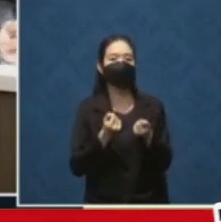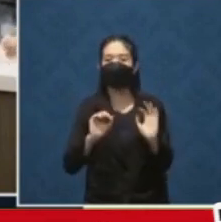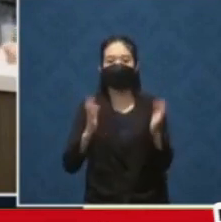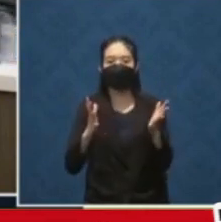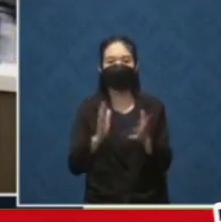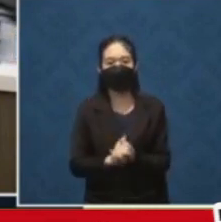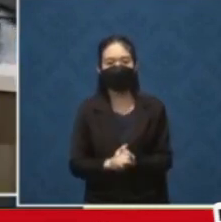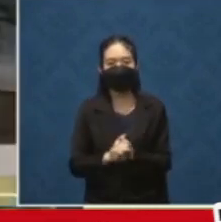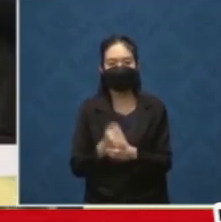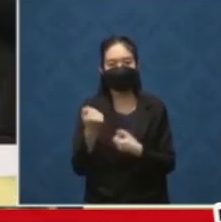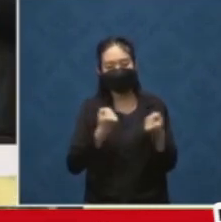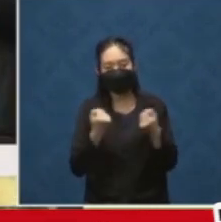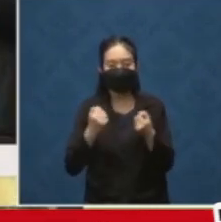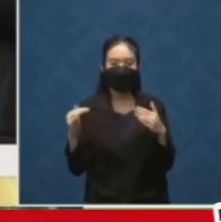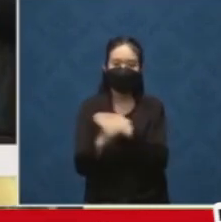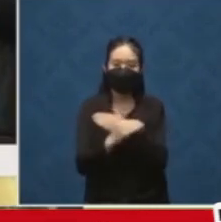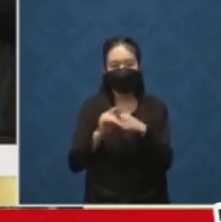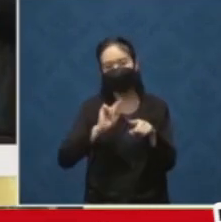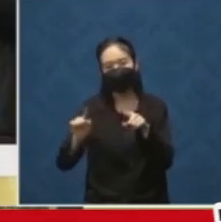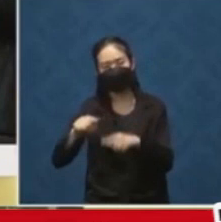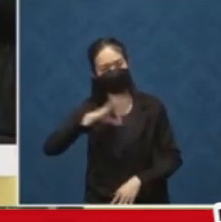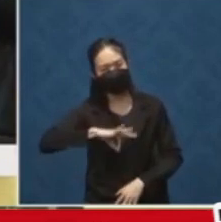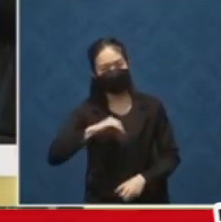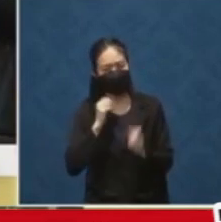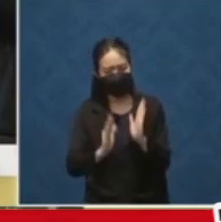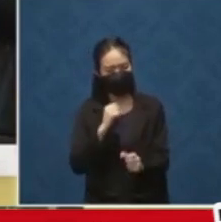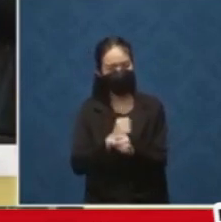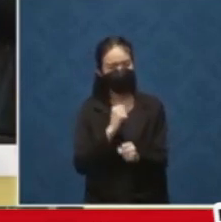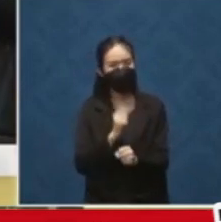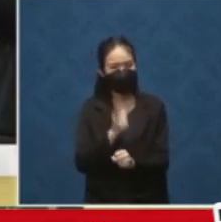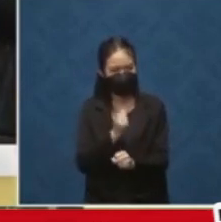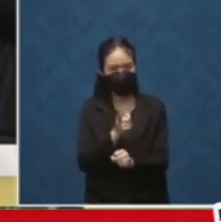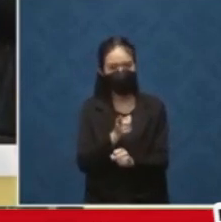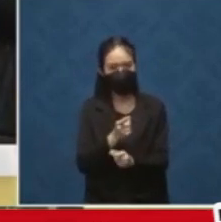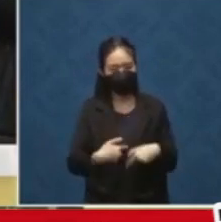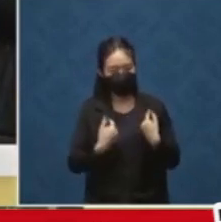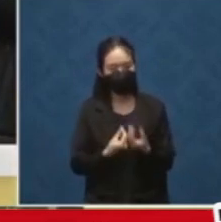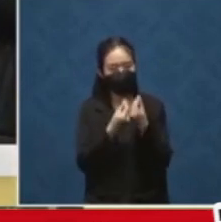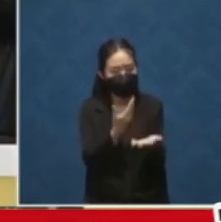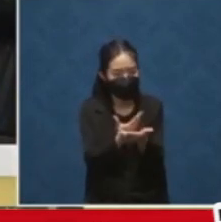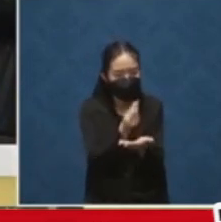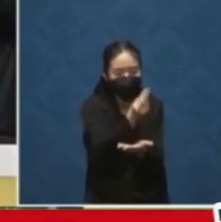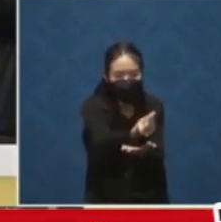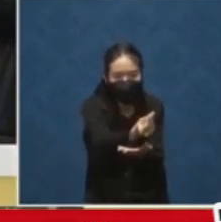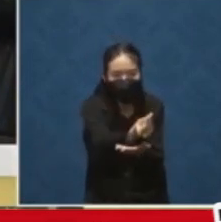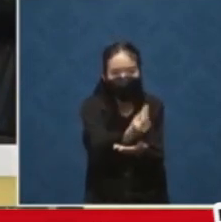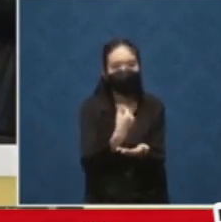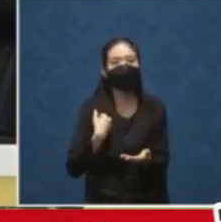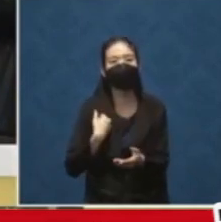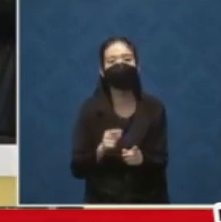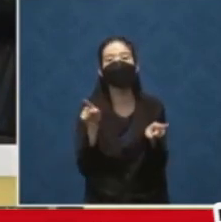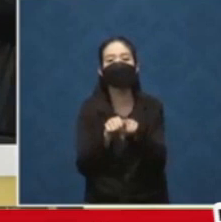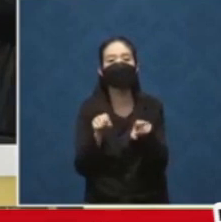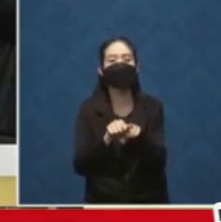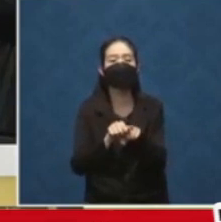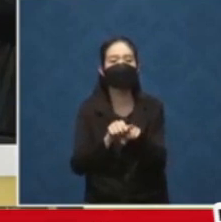เองไม่ได้รับเงินต้เดินทางนูนนั่นนี่ต้องเห็นใจผู้ปฏิบาตตั้งเป็นงบประ